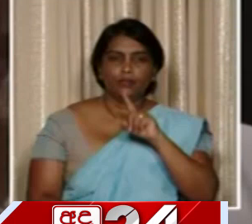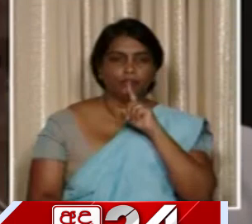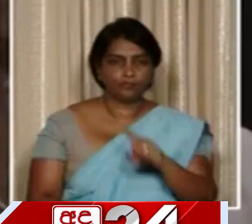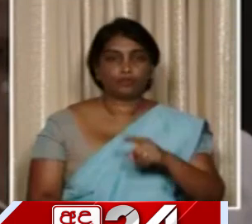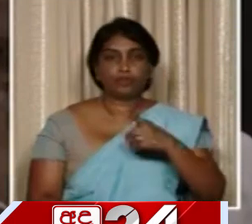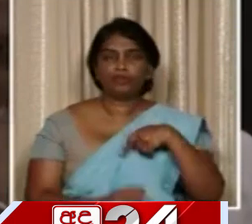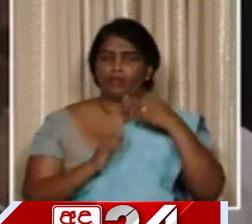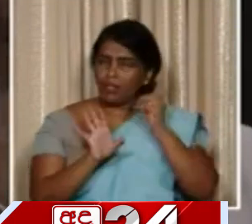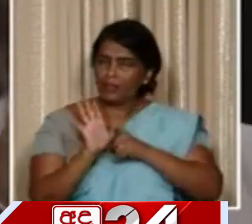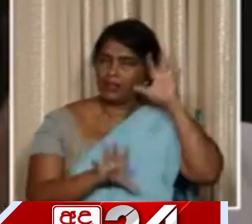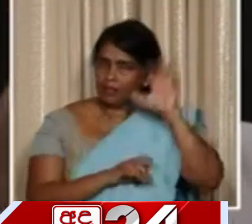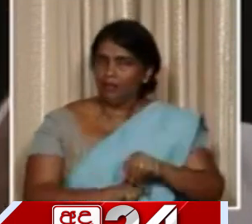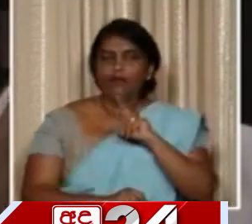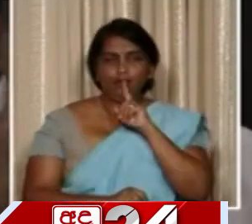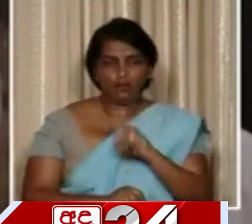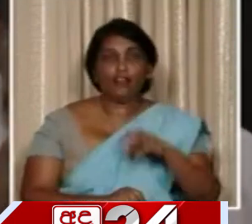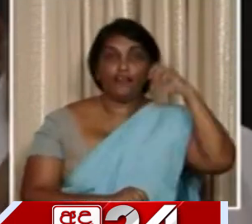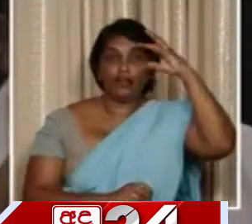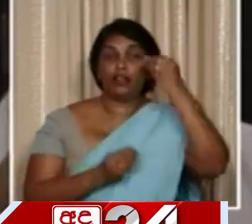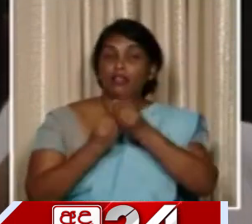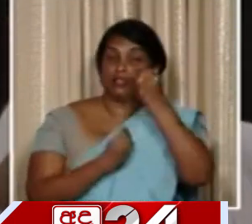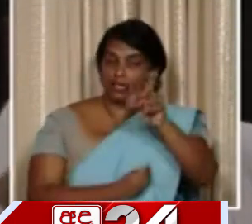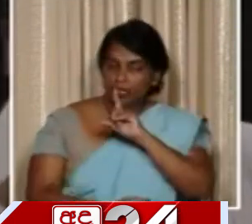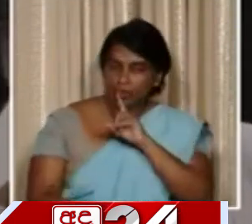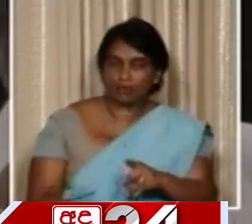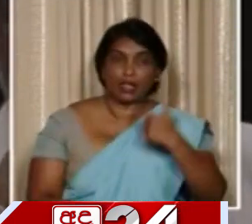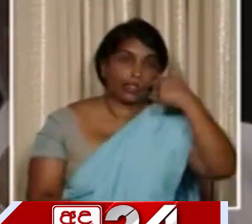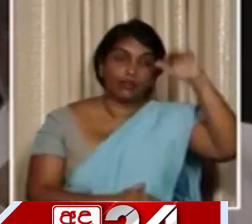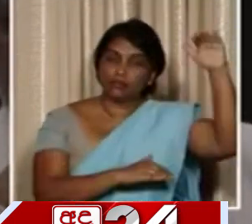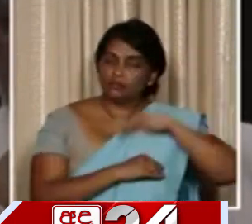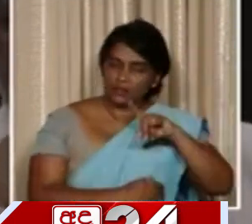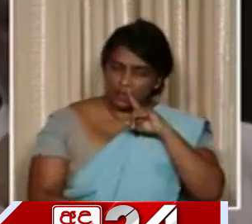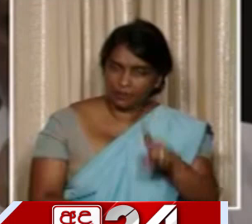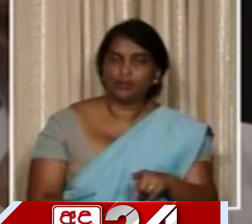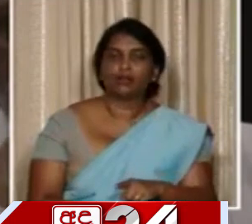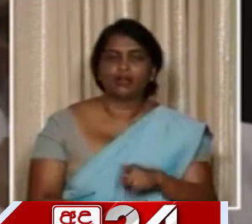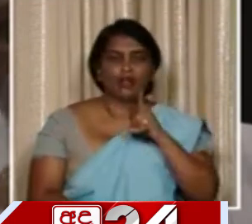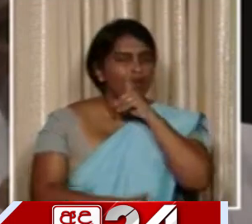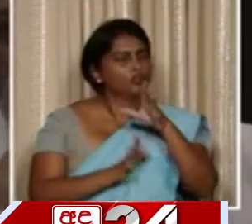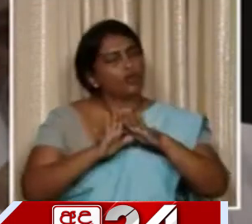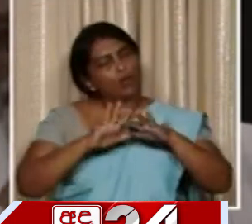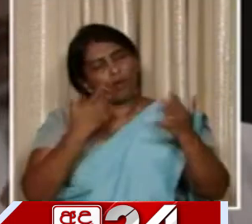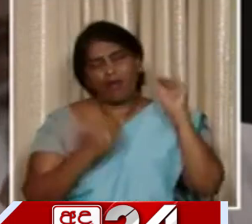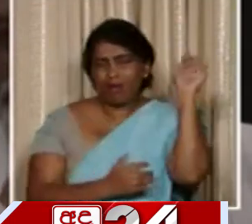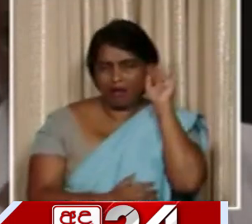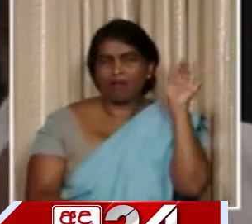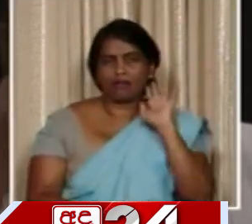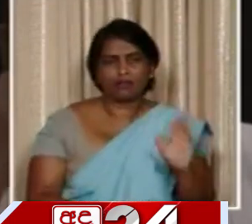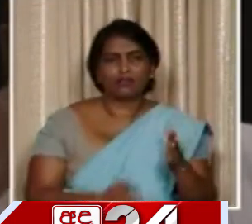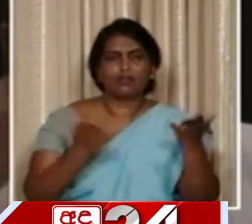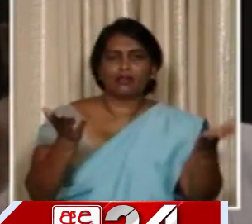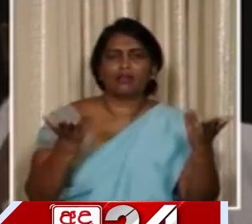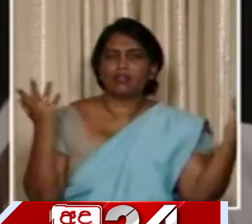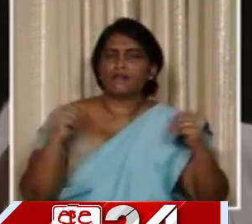අපිට ගේනකට හැම බඩුවක්ම ගේනකට, අපිට විදුලිය දෙනකටත් කිව්වා, තෙල් ආනයනය කරනකටත් කිව්වා. ඔය කතා ඕන තරම් අපි අහලා තියෙනවා.